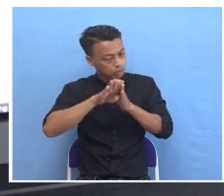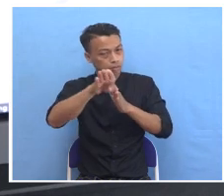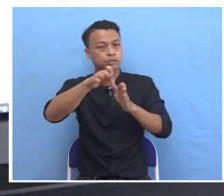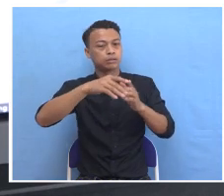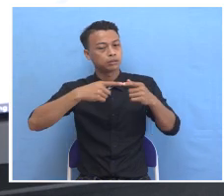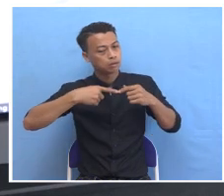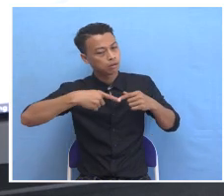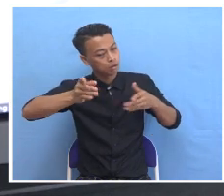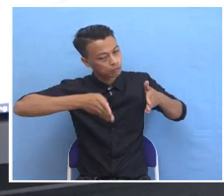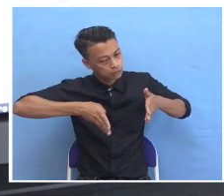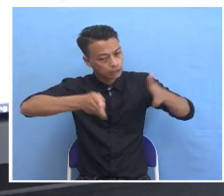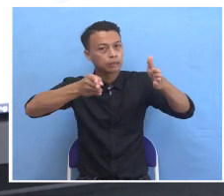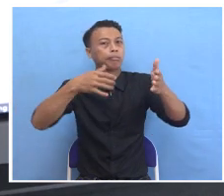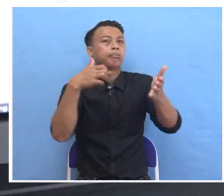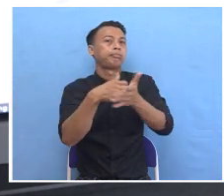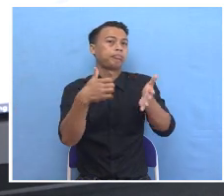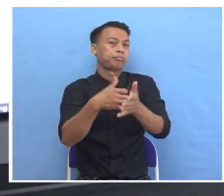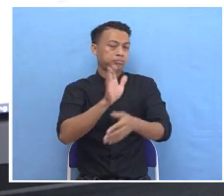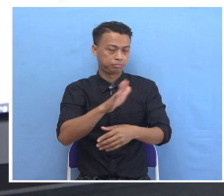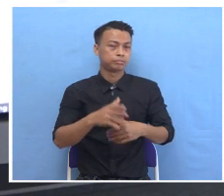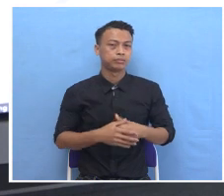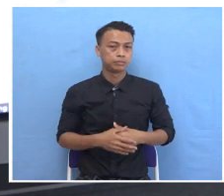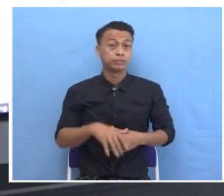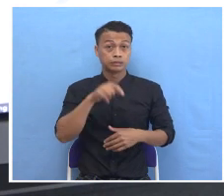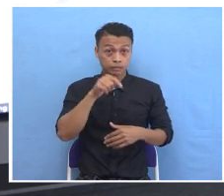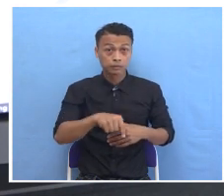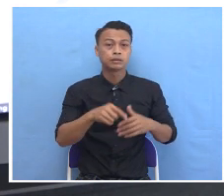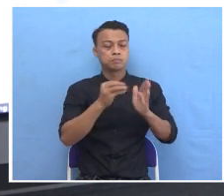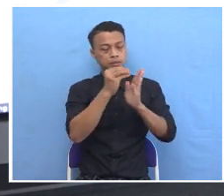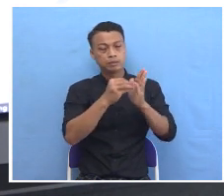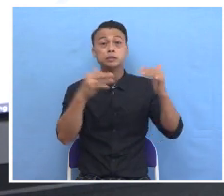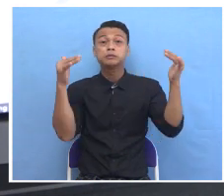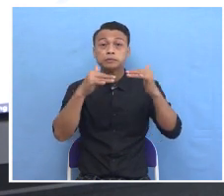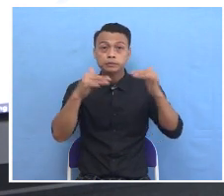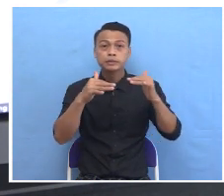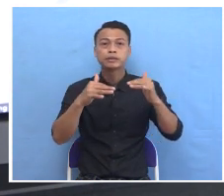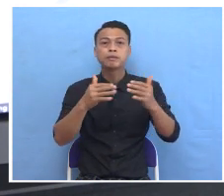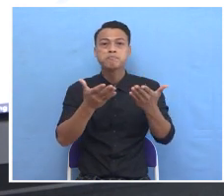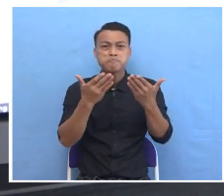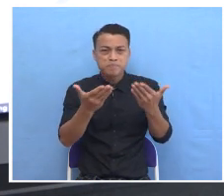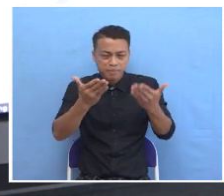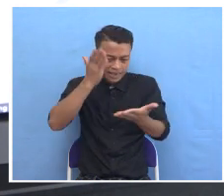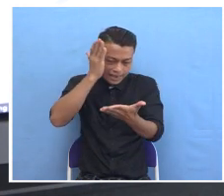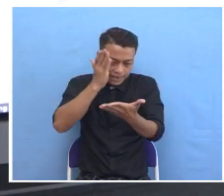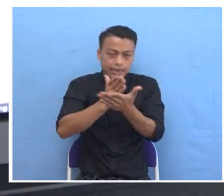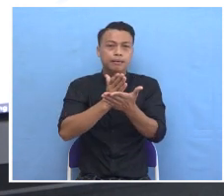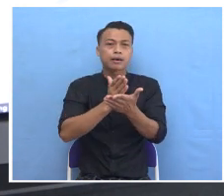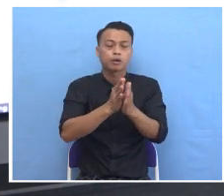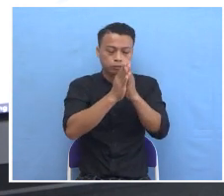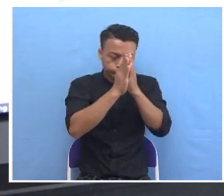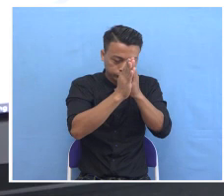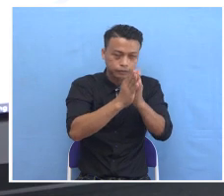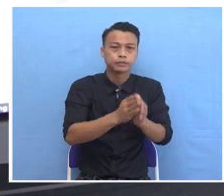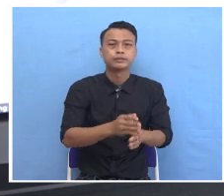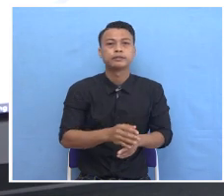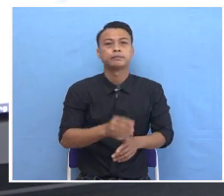ကျွန်တော်နေနဲ့ပြောချင်တယ်ထပ်ပြောချင်တယ်ခဏတိုင်းဒီမှာဖြစ်နေတဲ့ပြည်ရင်းစစ်ကိုအများဆုံးရက်ကြပါလို့မေတ္တာရက်